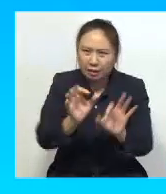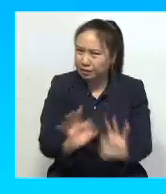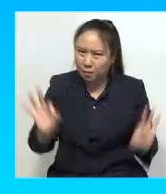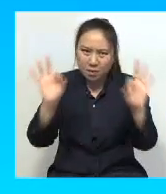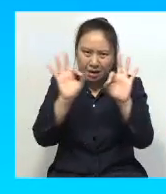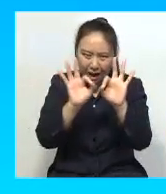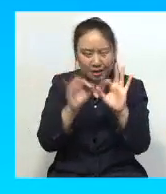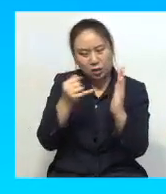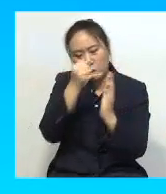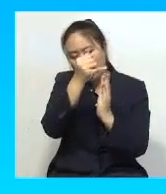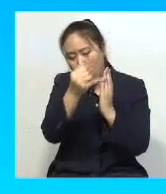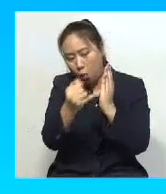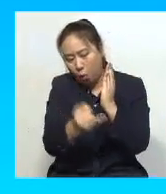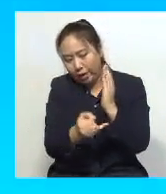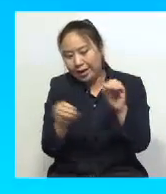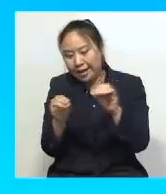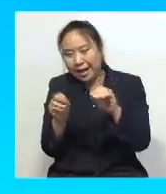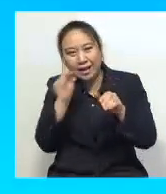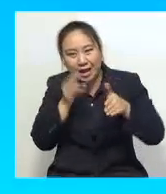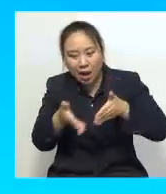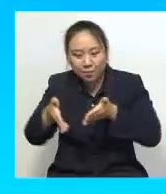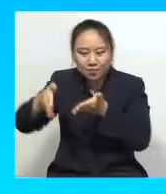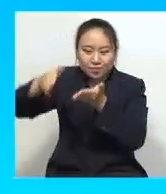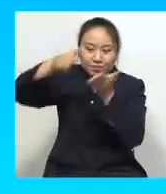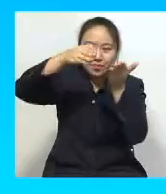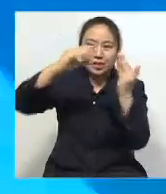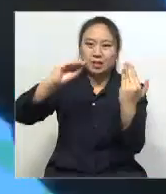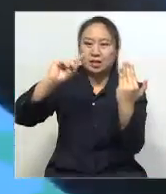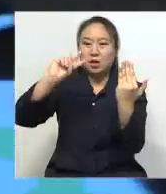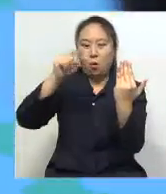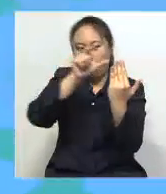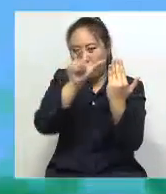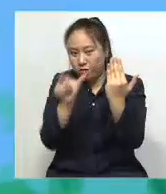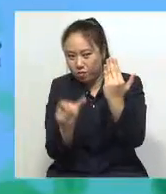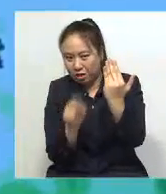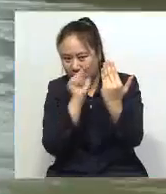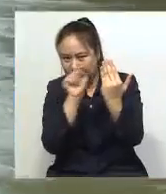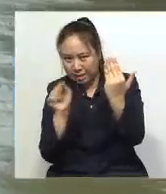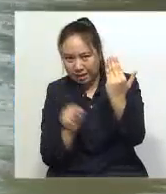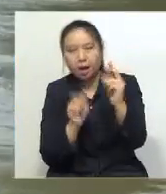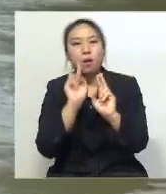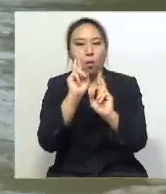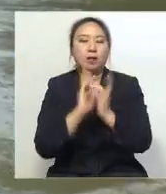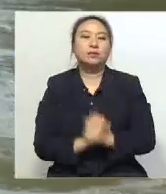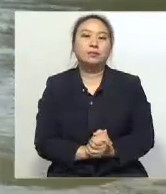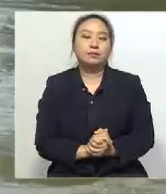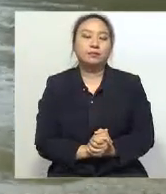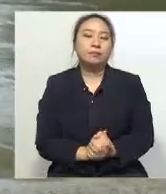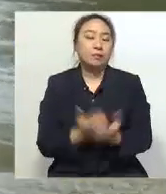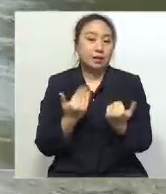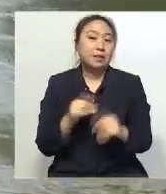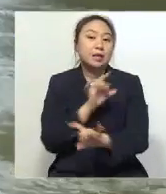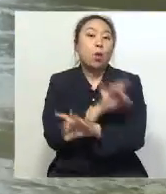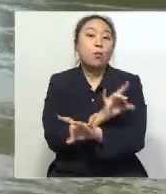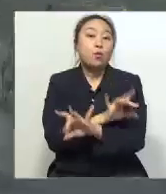น้ำของค่ะตอนนี้ต้ขอให้ปราชาชตดตามพยากรอากาศอย่างใล่ชิดค่อีกจุดนึคือที่จัหวดเพชมบูรีอัี้ไม่ได